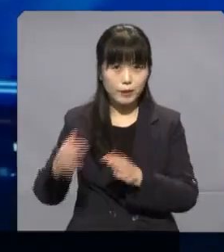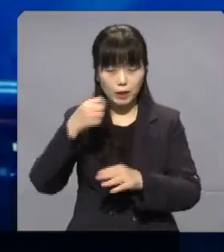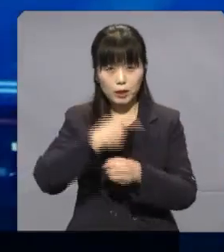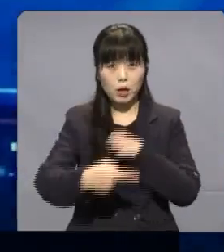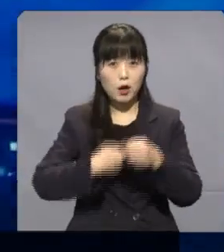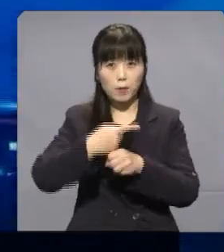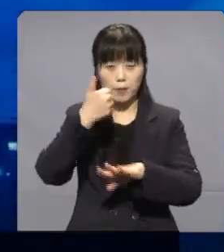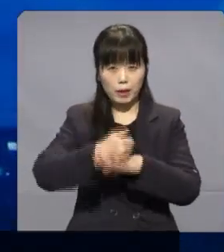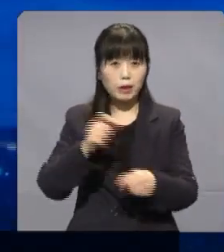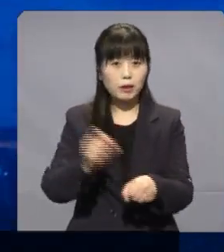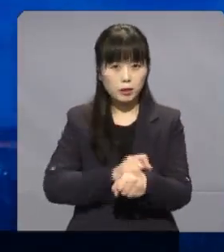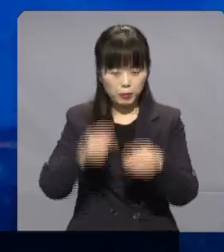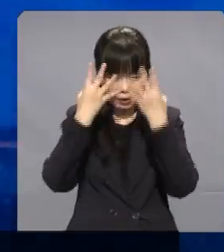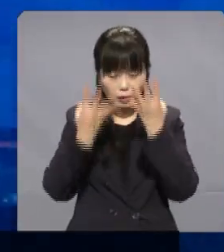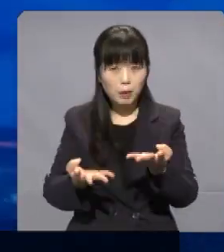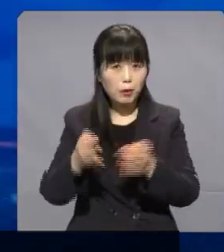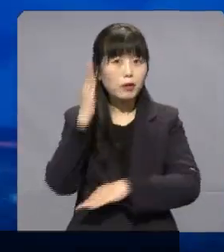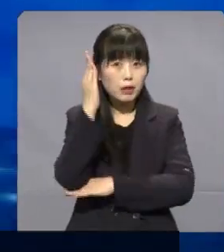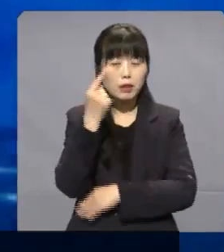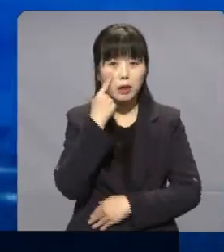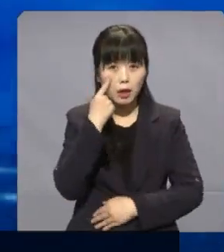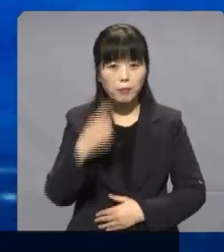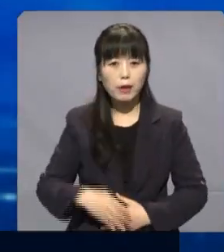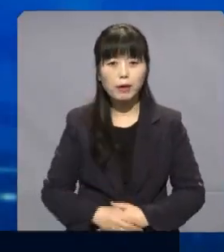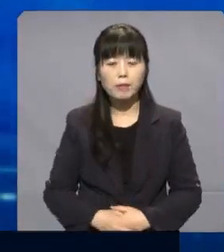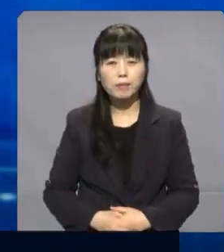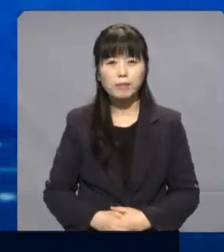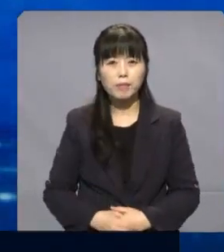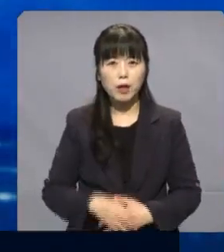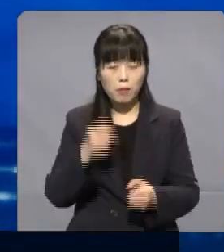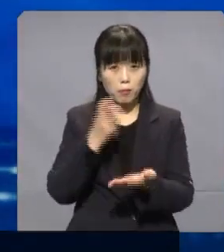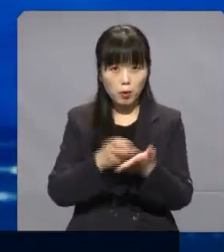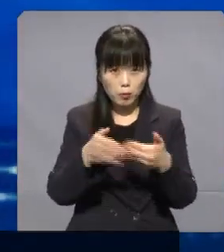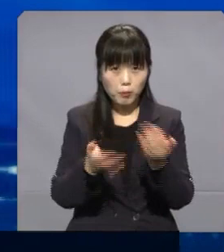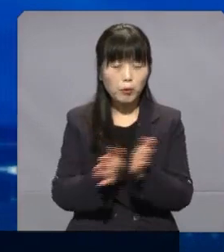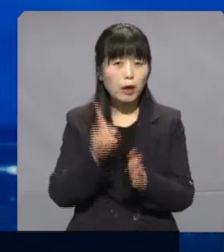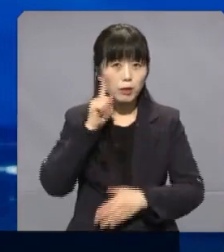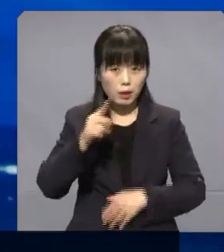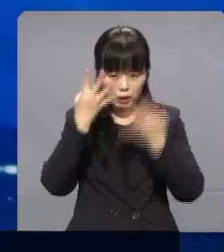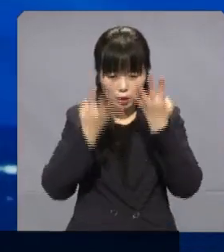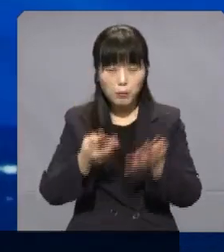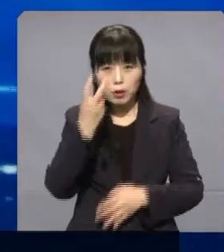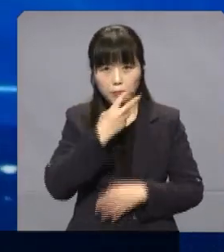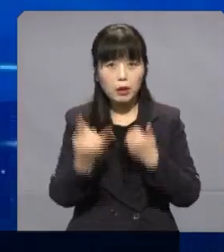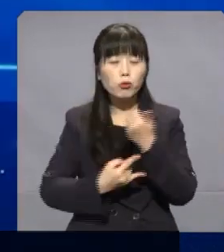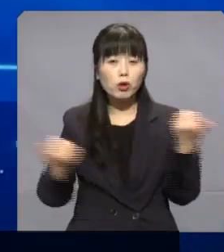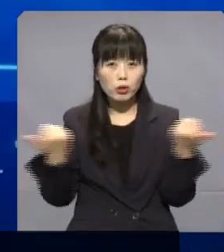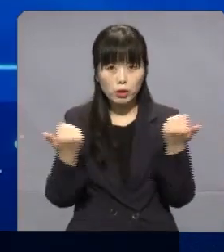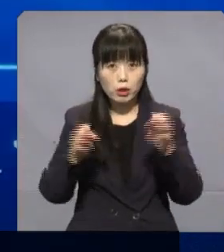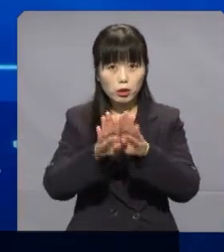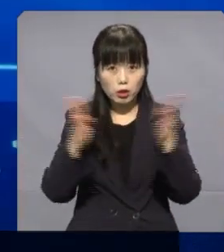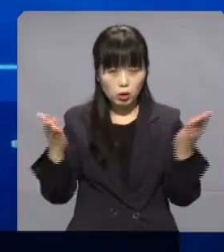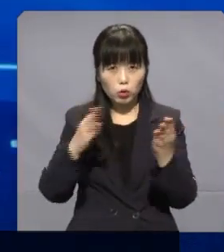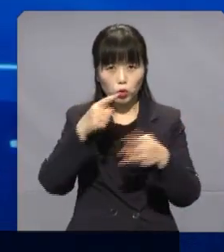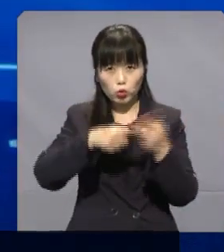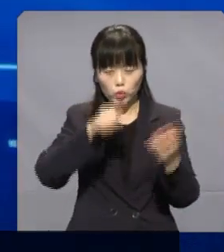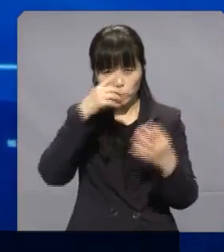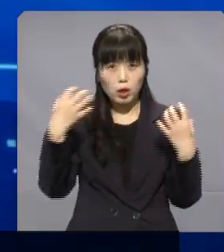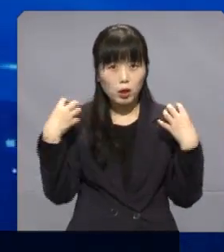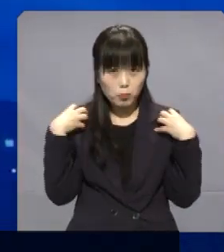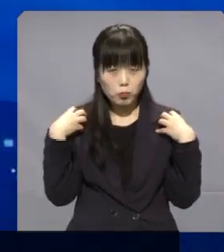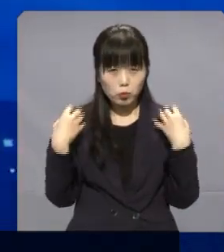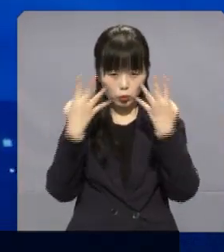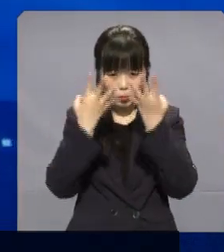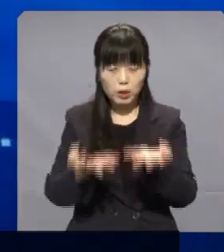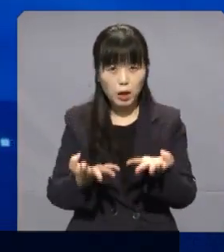연말 특별 사면 특사 이야기를 좀 해보겠습니다. 법무부가 내일 사면 심사위원회를 열어서 윤석열 정부의 연말 특별